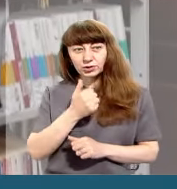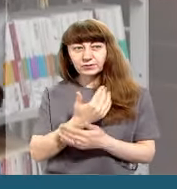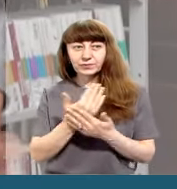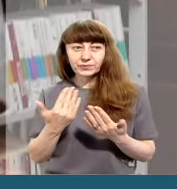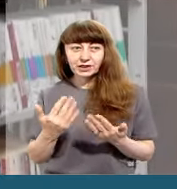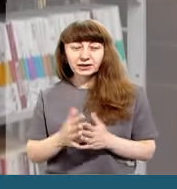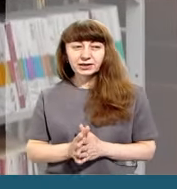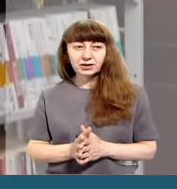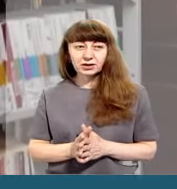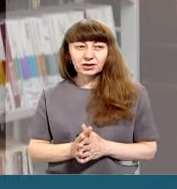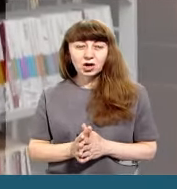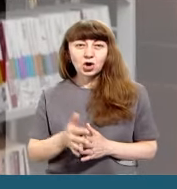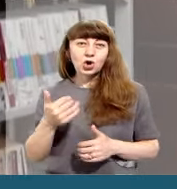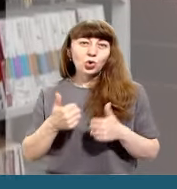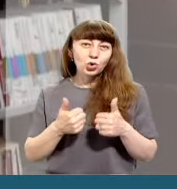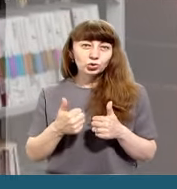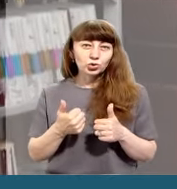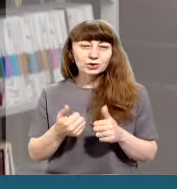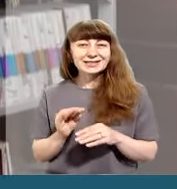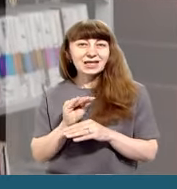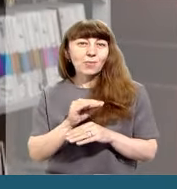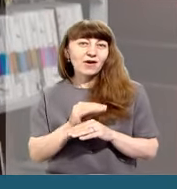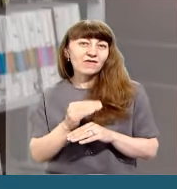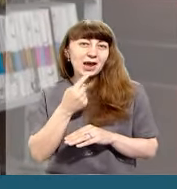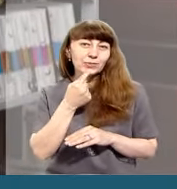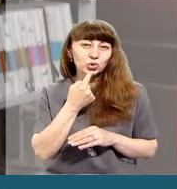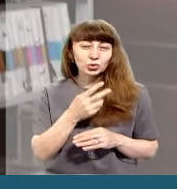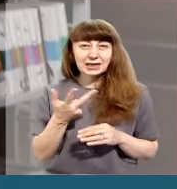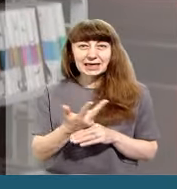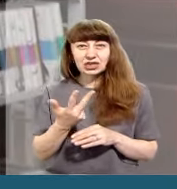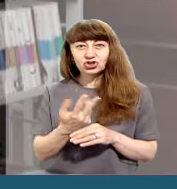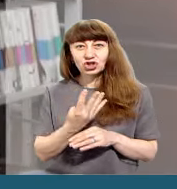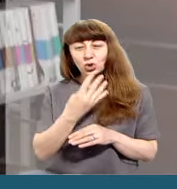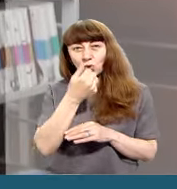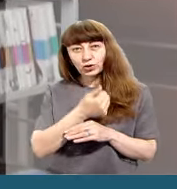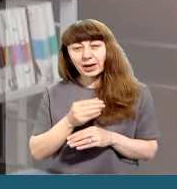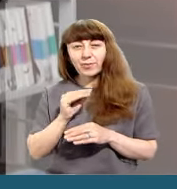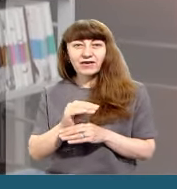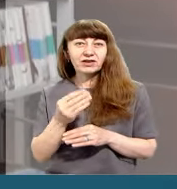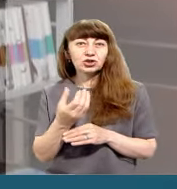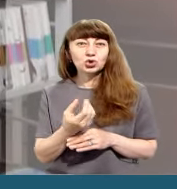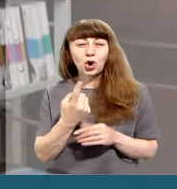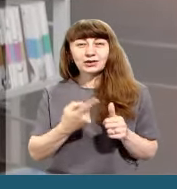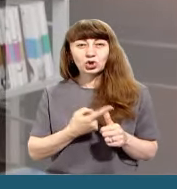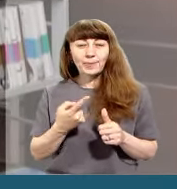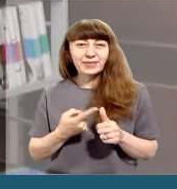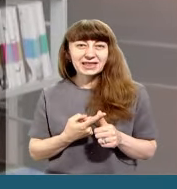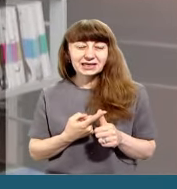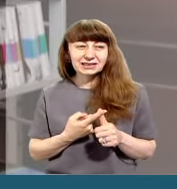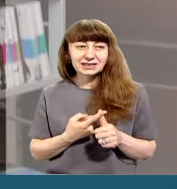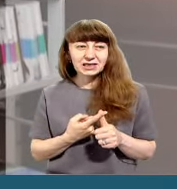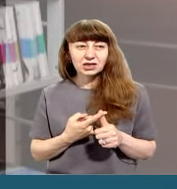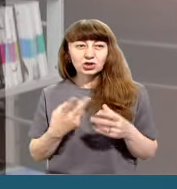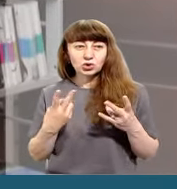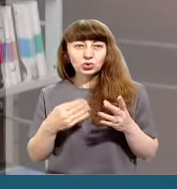или иначе, наверное, конкурс усложняем. Вот уже 3 или 4 года мы добавили еще одну номинацию. Это нужно